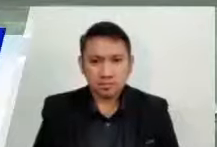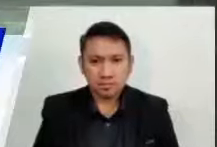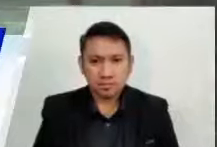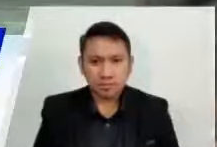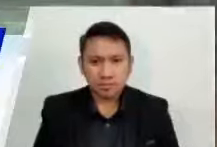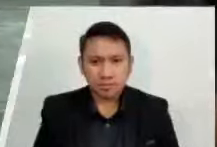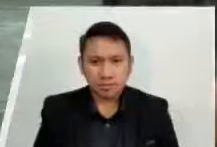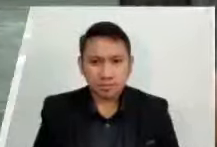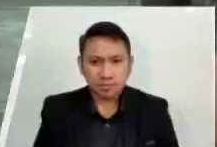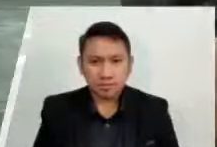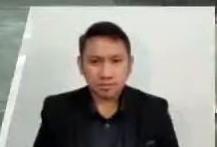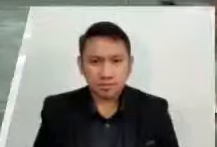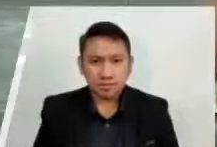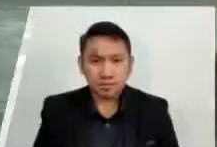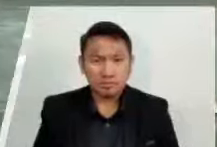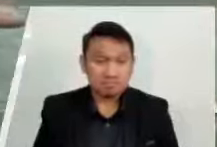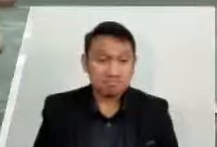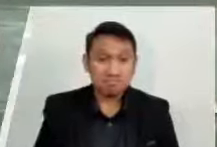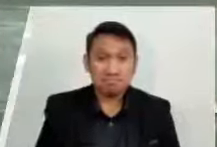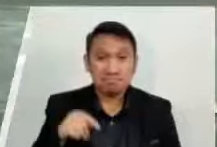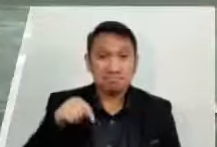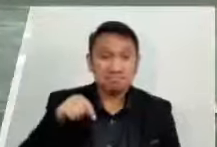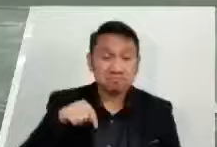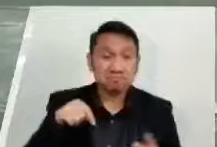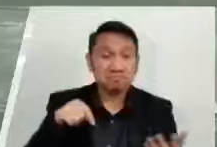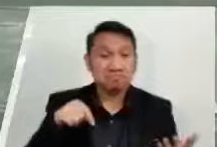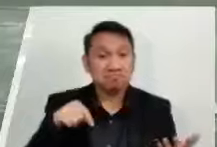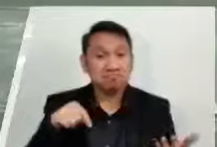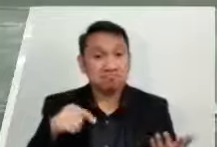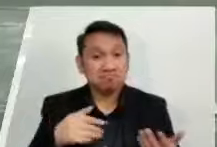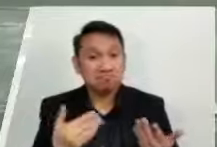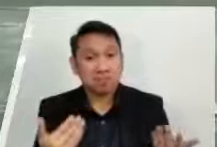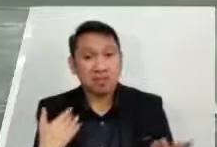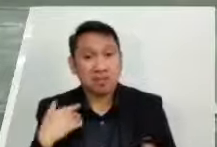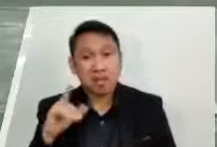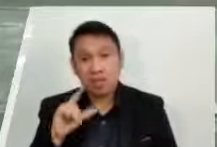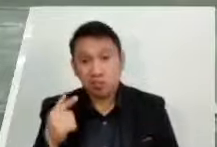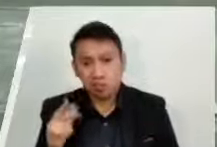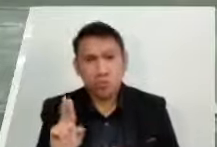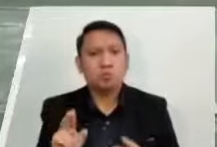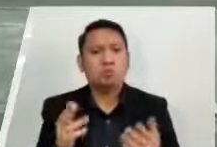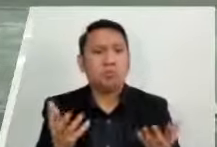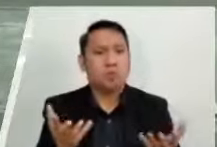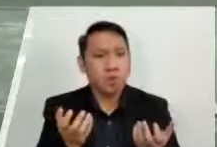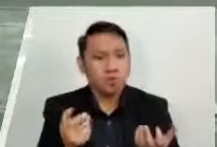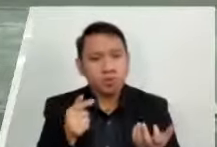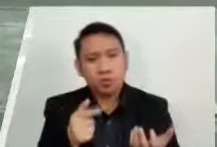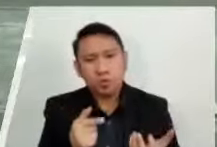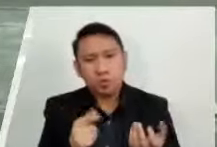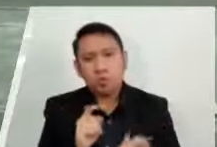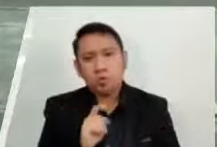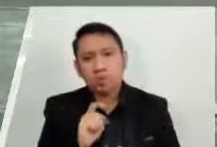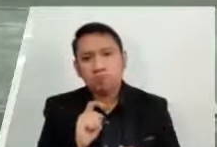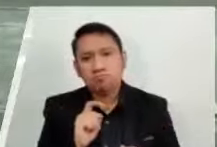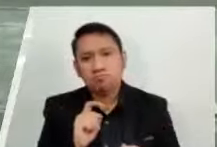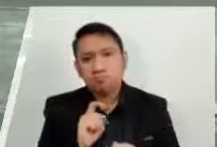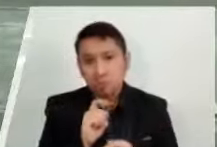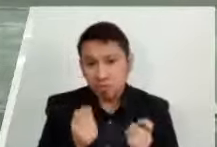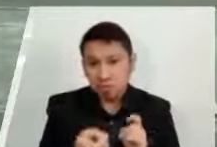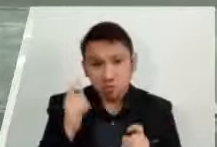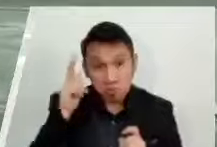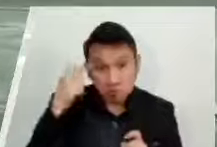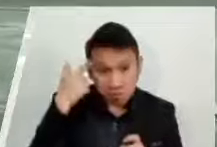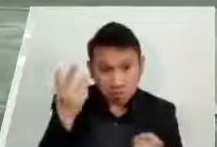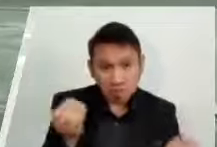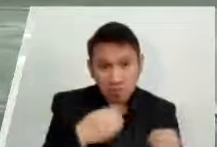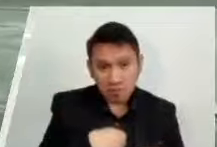So Maris, dito sa laban contra traffic, may ilang LGU nga na in-adjust na yung kanilang working hours from 7 a.m. to 4 p.m. So tingnan natin kung talagang